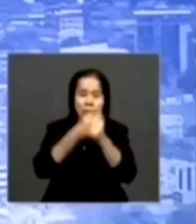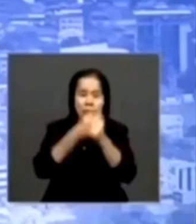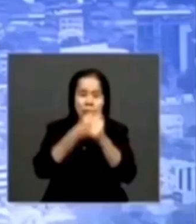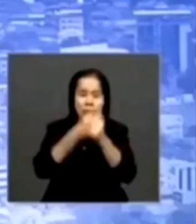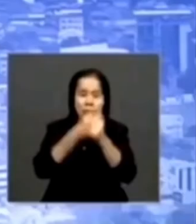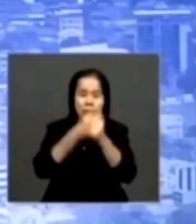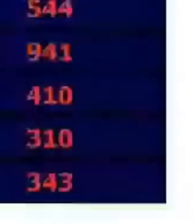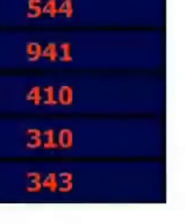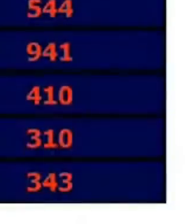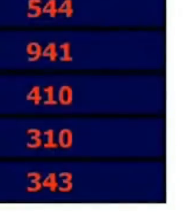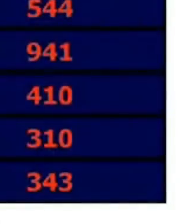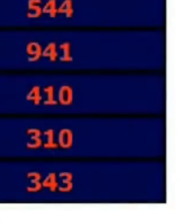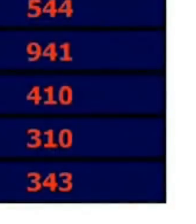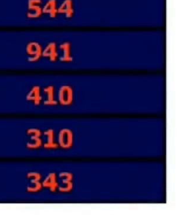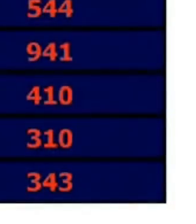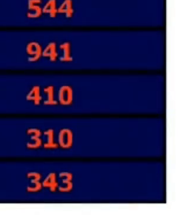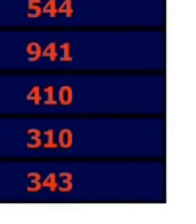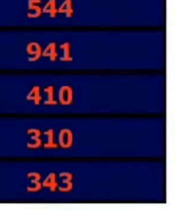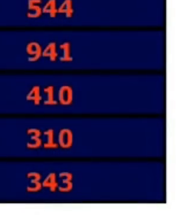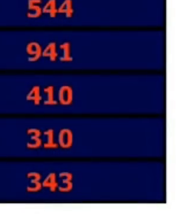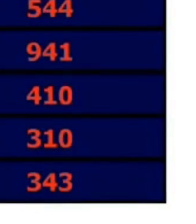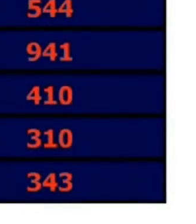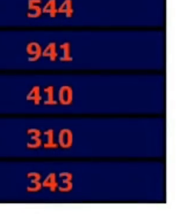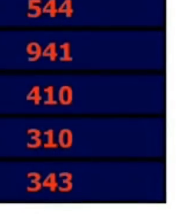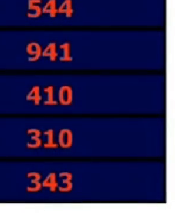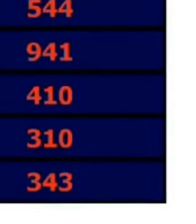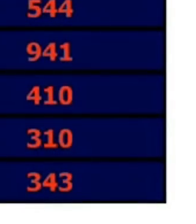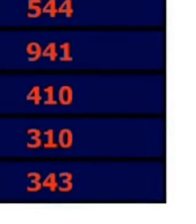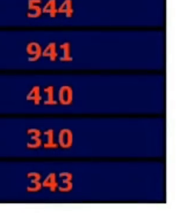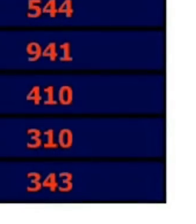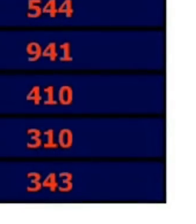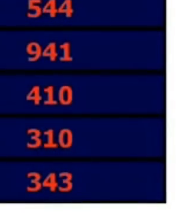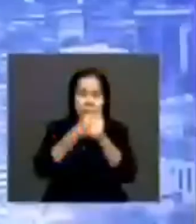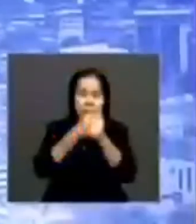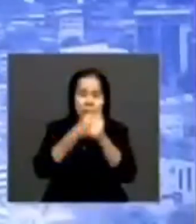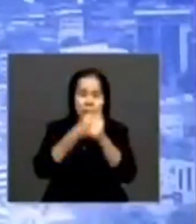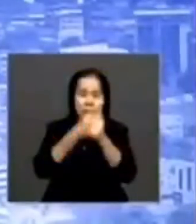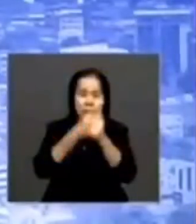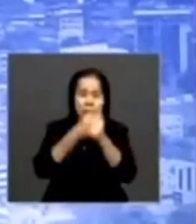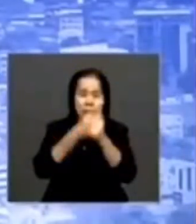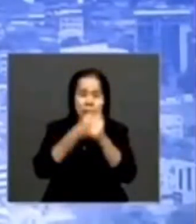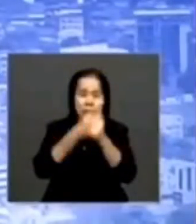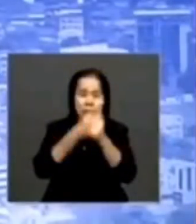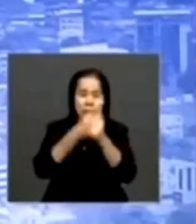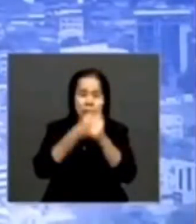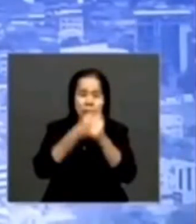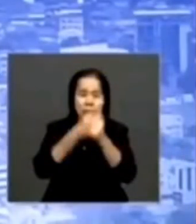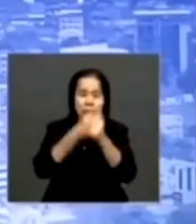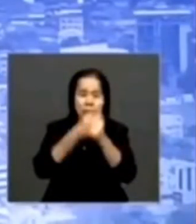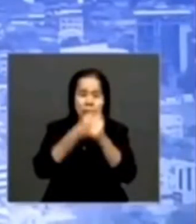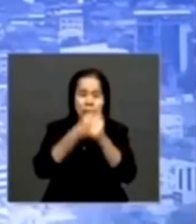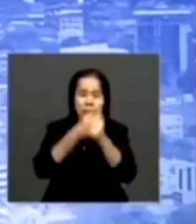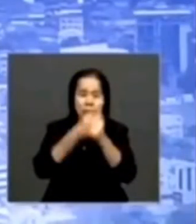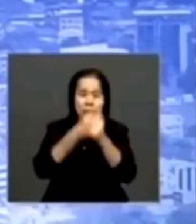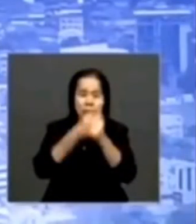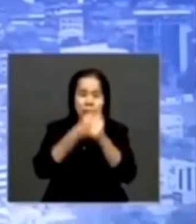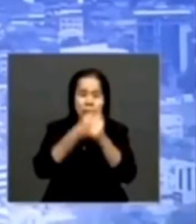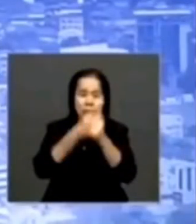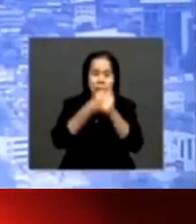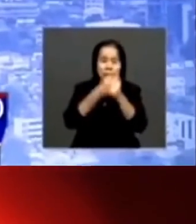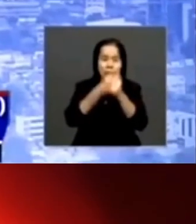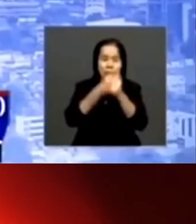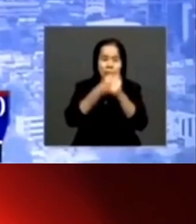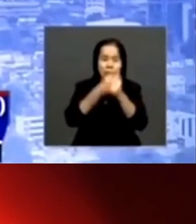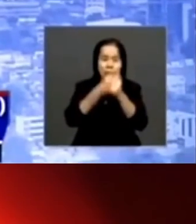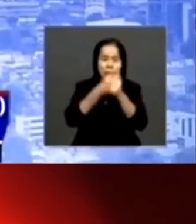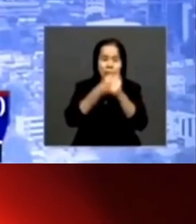ดแล้วก็เน้นย้ำแบบชัดๆแบบชัดๆเลยว่าจะไม่มีเคอร์ฟิวอย่างแน่นอนในช่วงนี้นะครับ ตอ